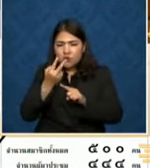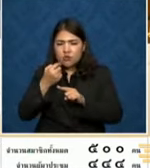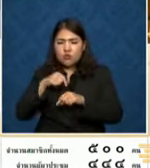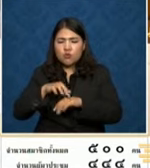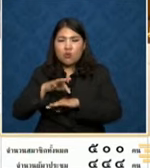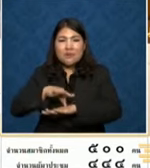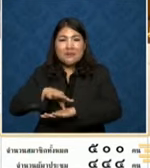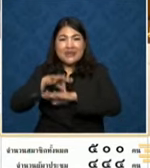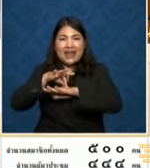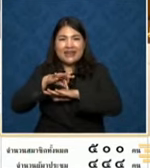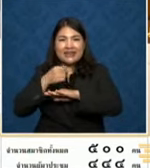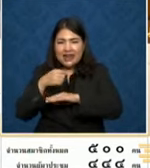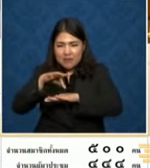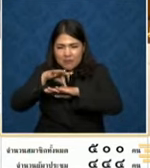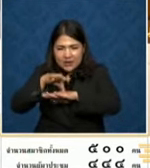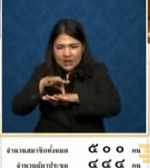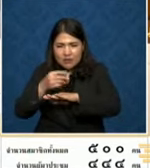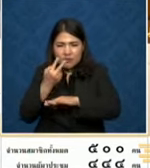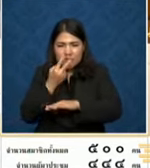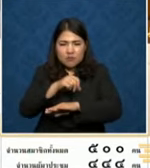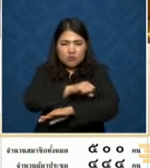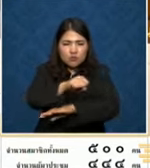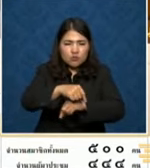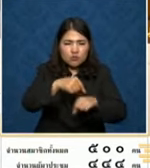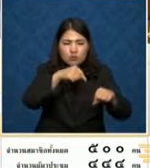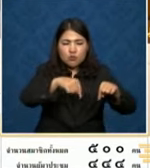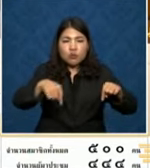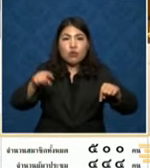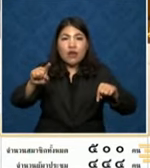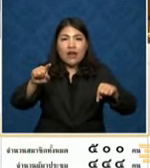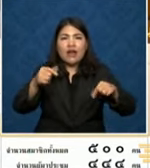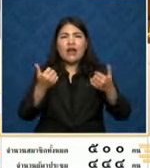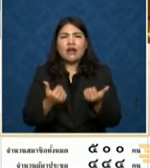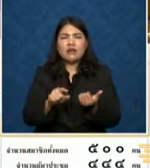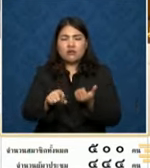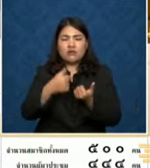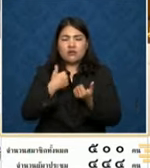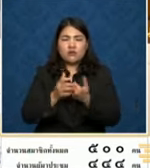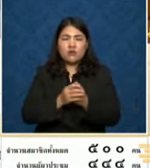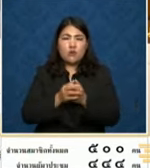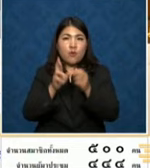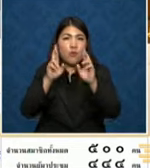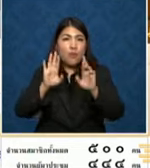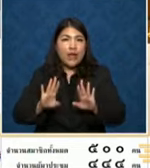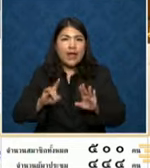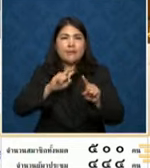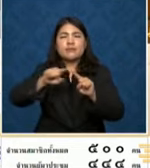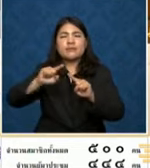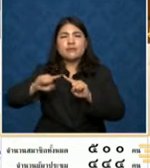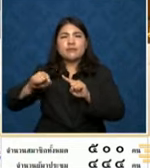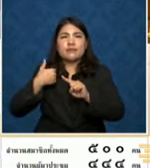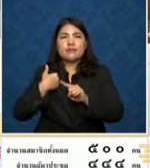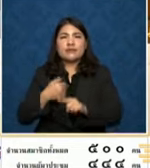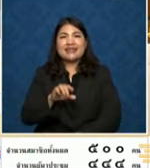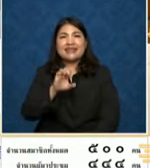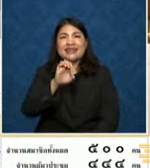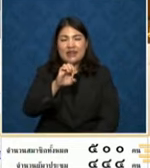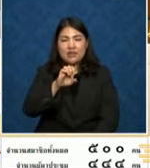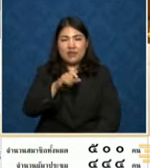ครับระบุพิกัดแปลงและรูปแปรนะครับรูปแปลงนะครับในรูปของ geo